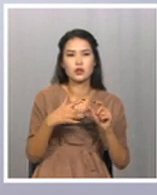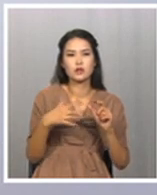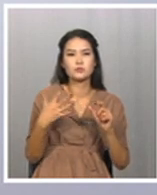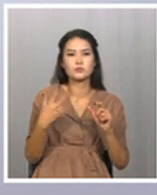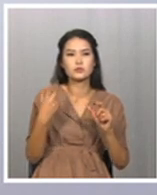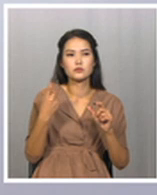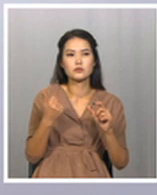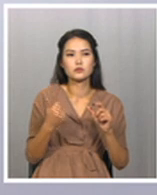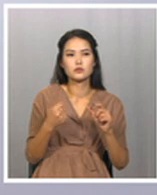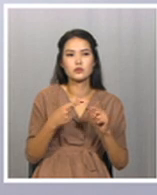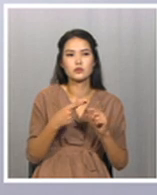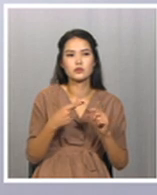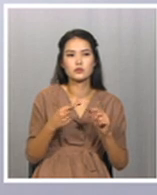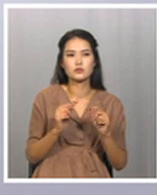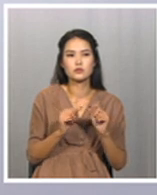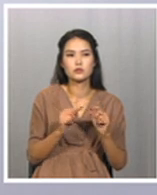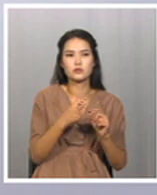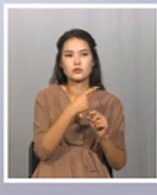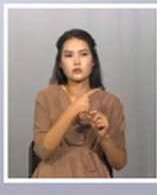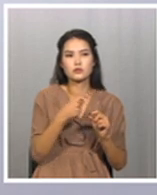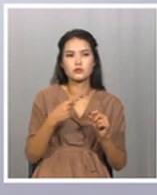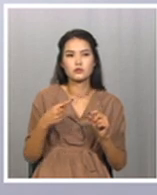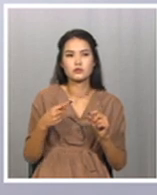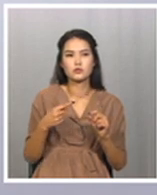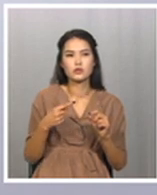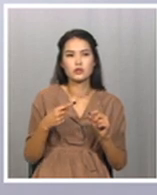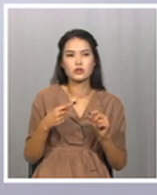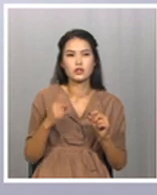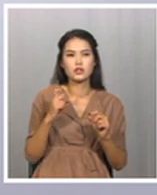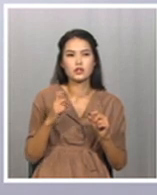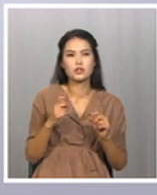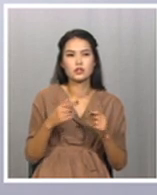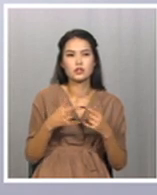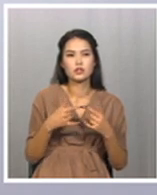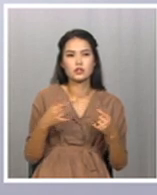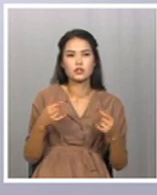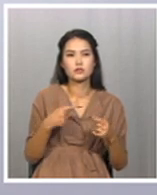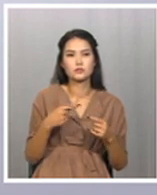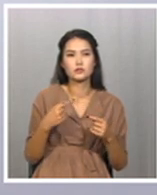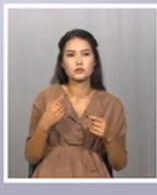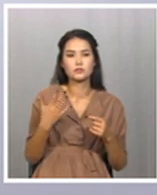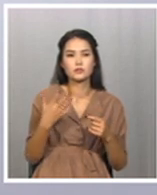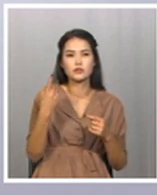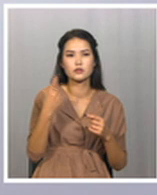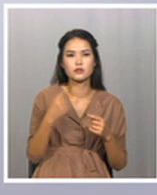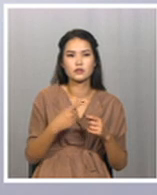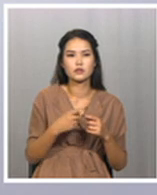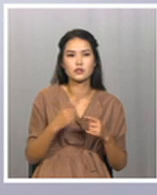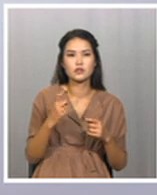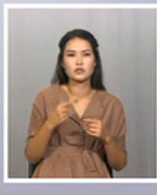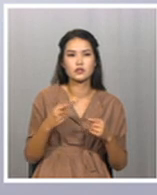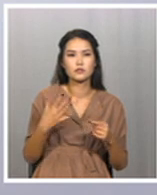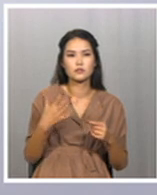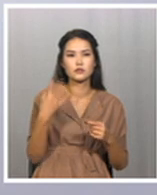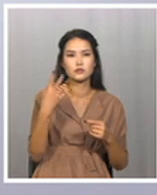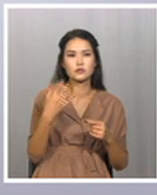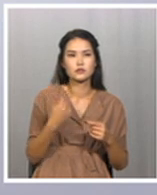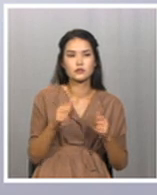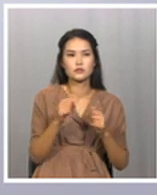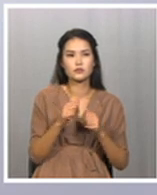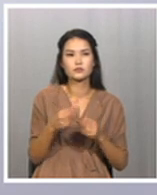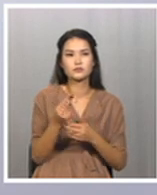тең. Осы екі нүкте арқылы y тең минус 5-тен 1x минус 5-тен 4 функциясының графигі